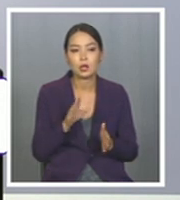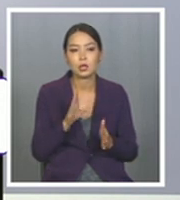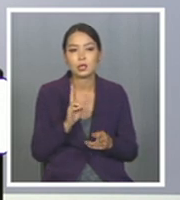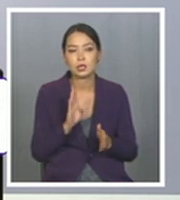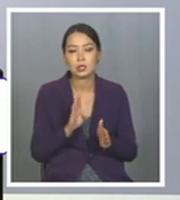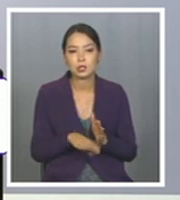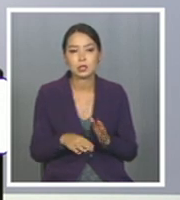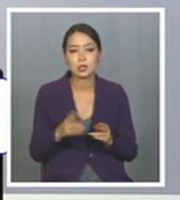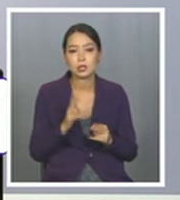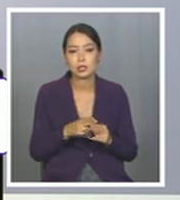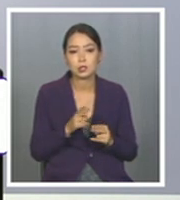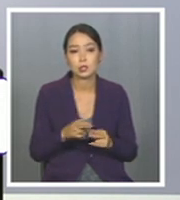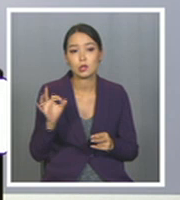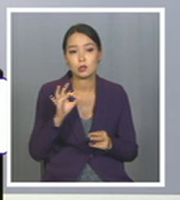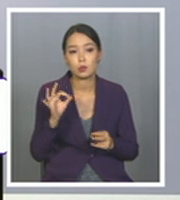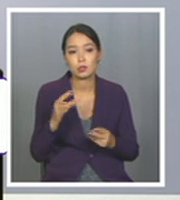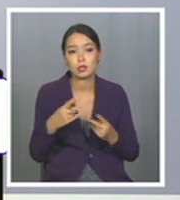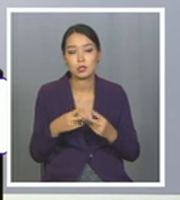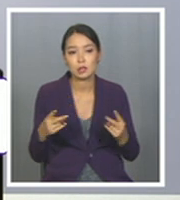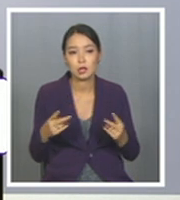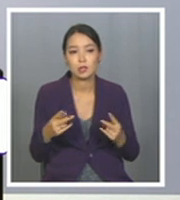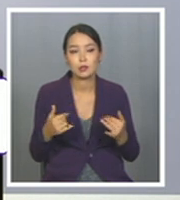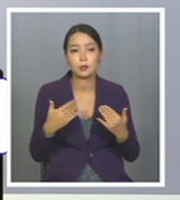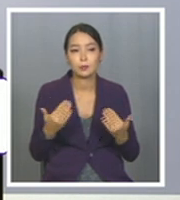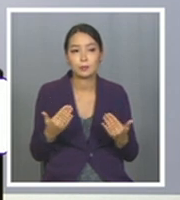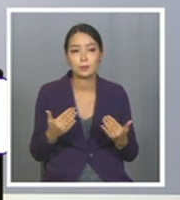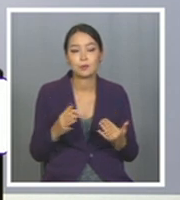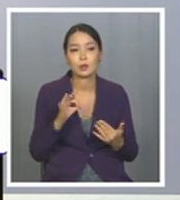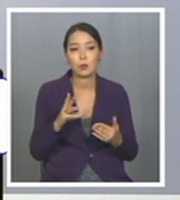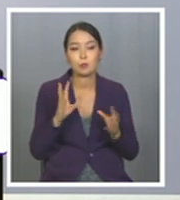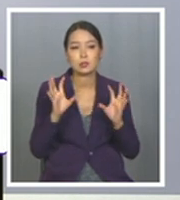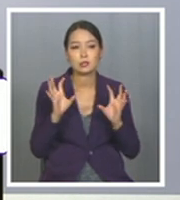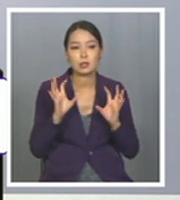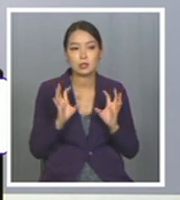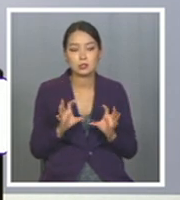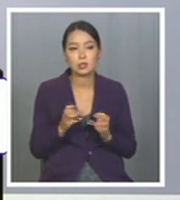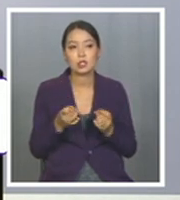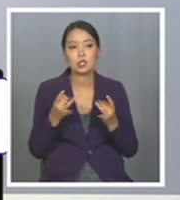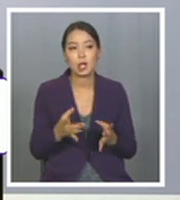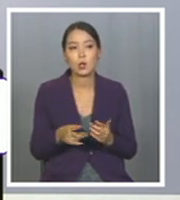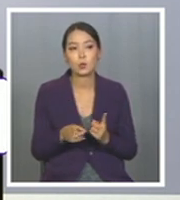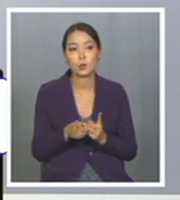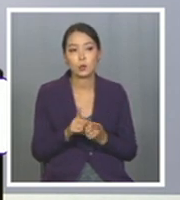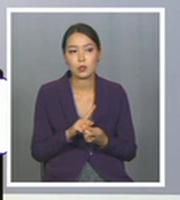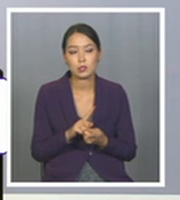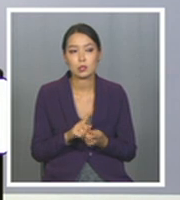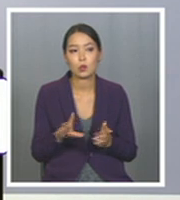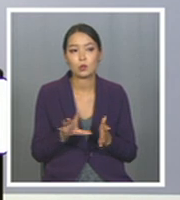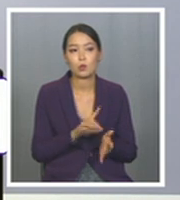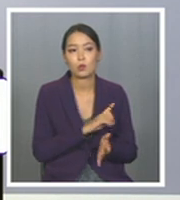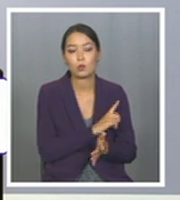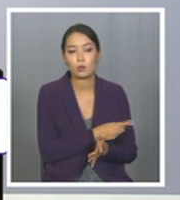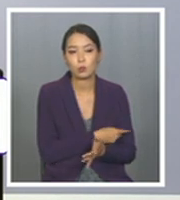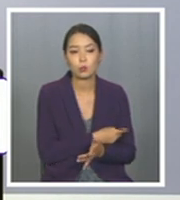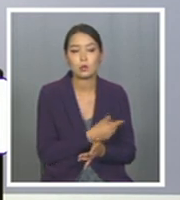тең деп алады. Және осы нәрсені ескеретін болсақ, бізде Ом заңымыз былай өзгереді. Яғни ток күшінің максимум мәні тең